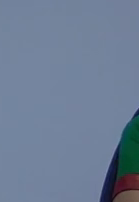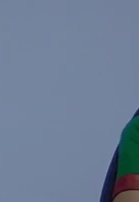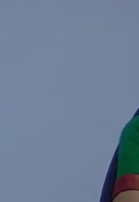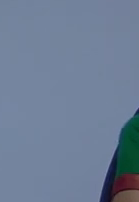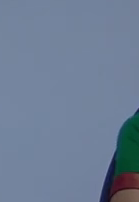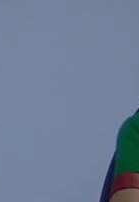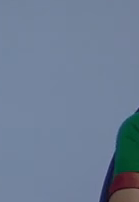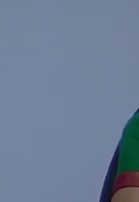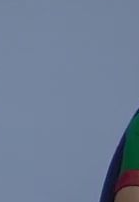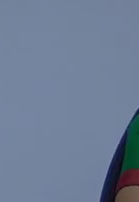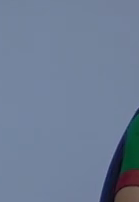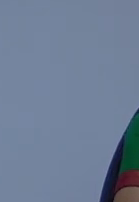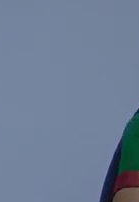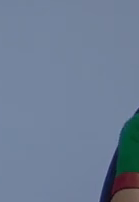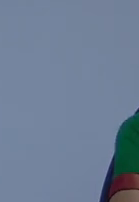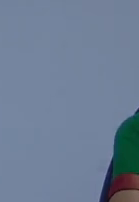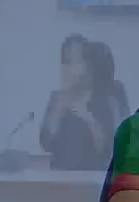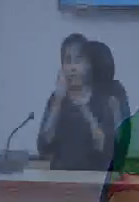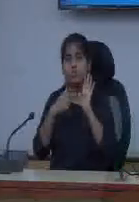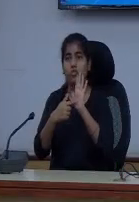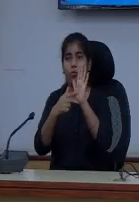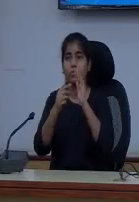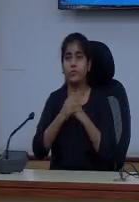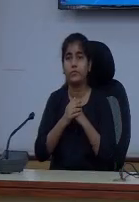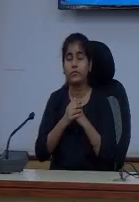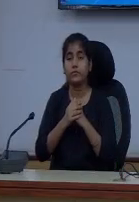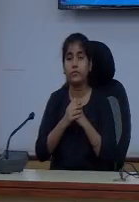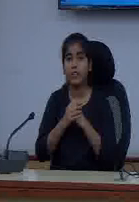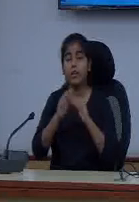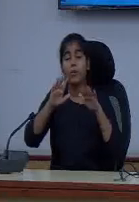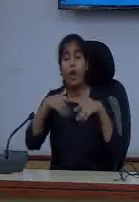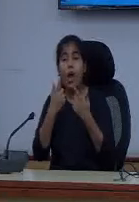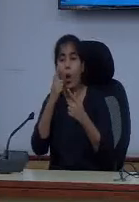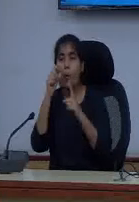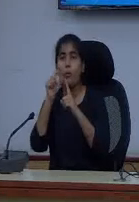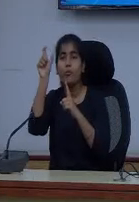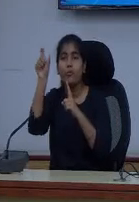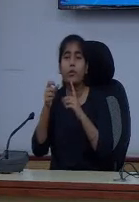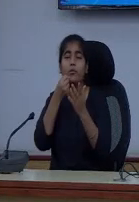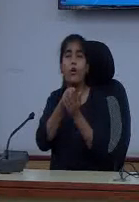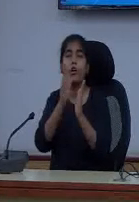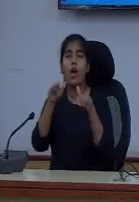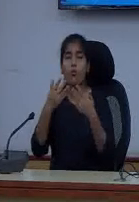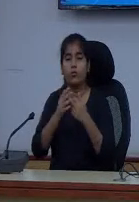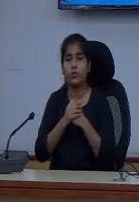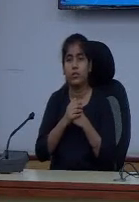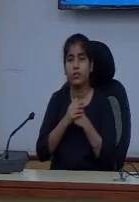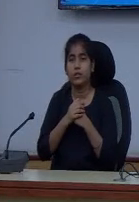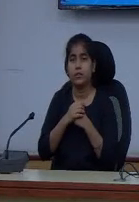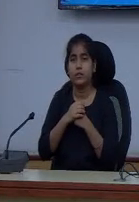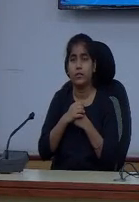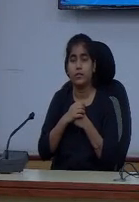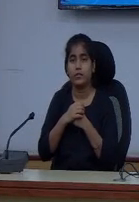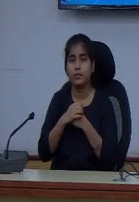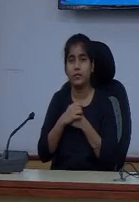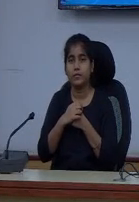अभी. और इसके लिए भी एक छोटी सी PPT 3 या 4 स्लाइड्स की हमने बनाई है, वो एक बार